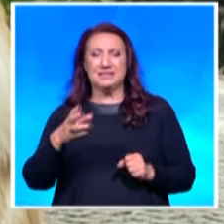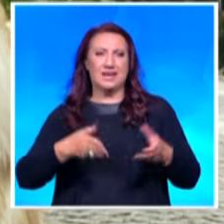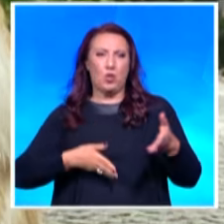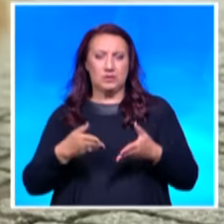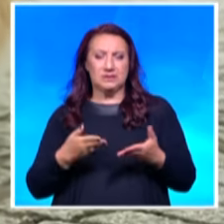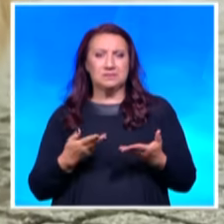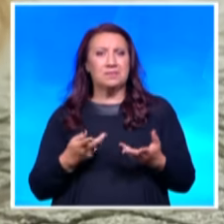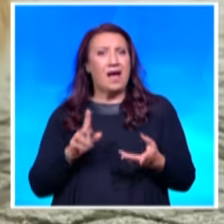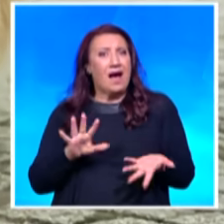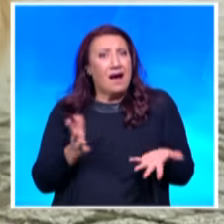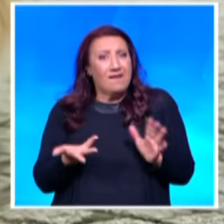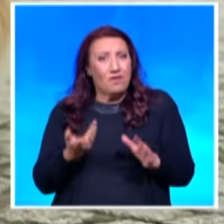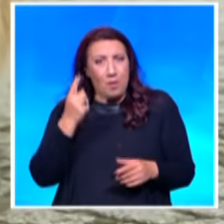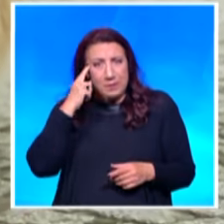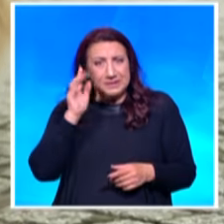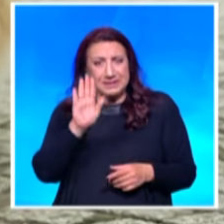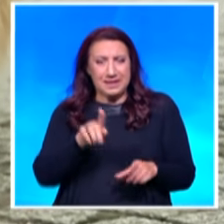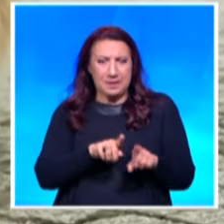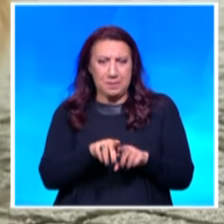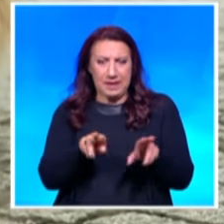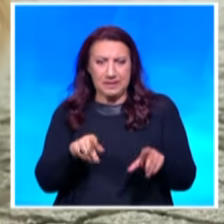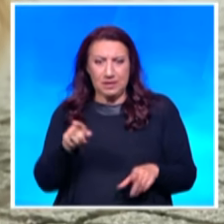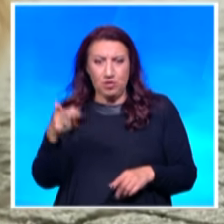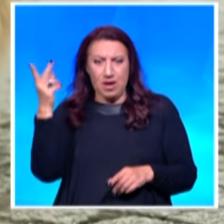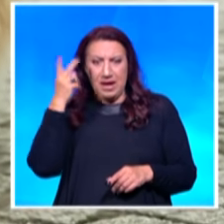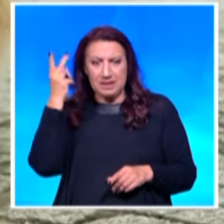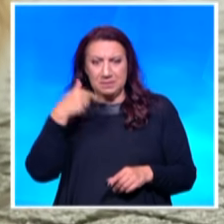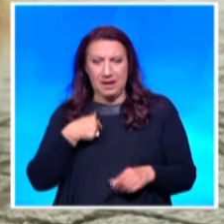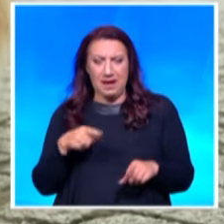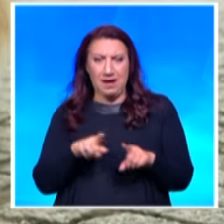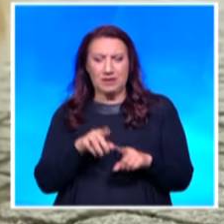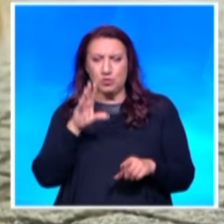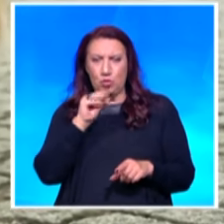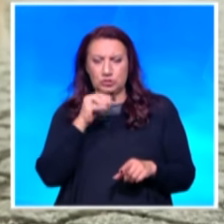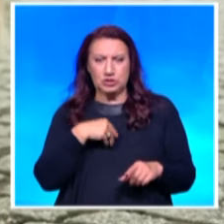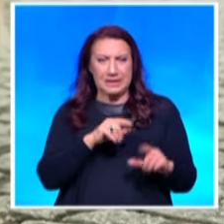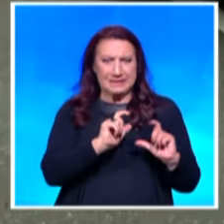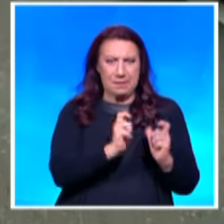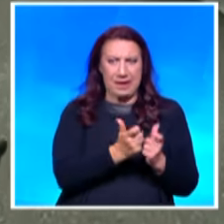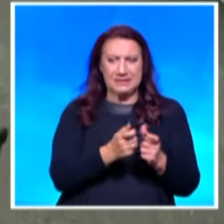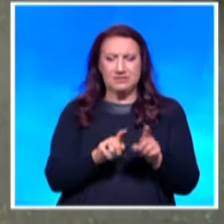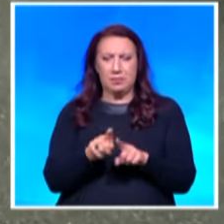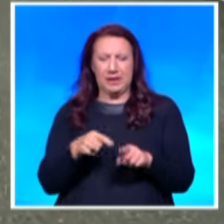ти? Когато разбраха, че се правя на куче, семейството и приятелите ми бяха супер изненадани.